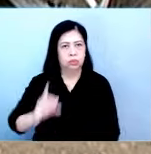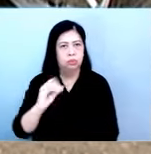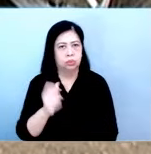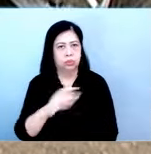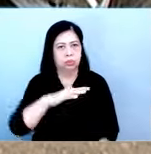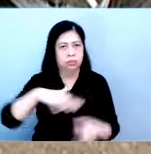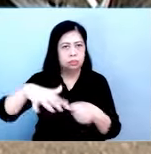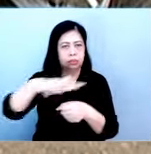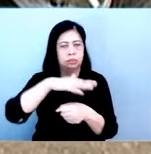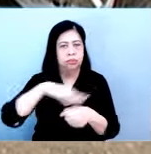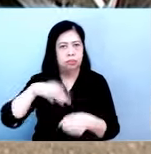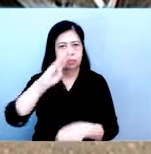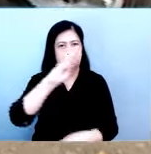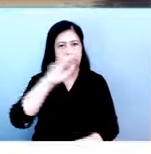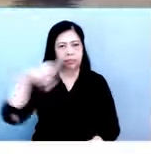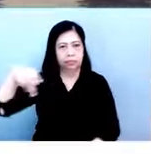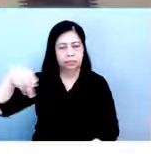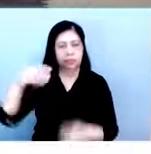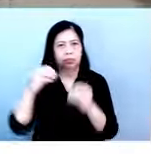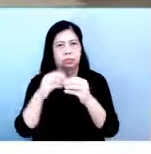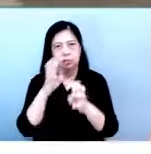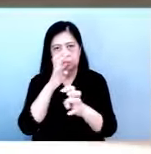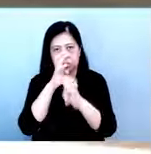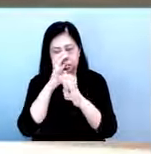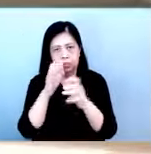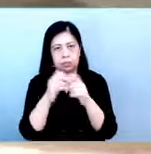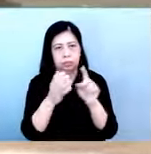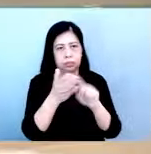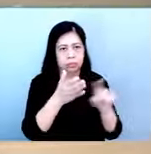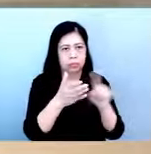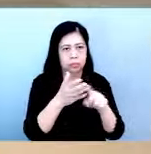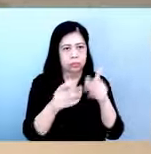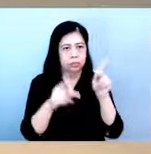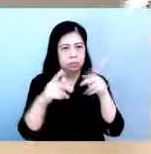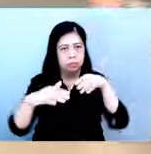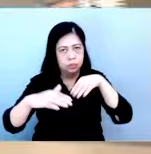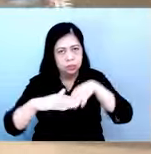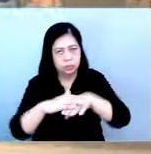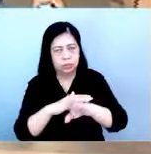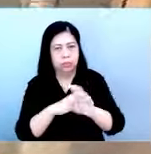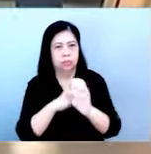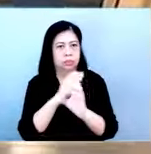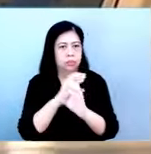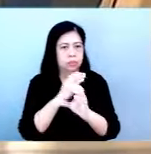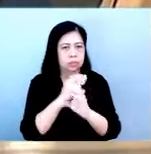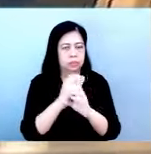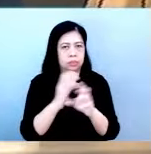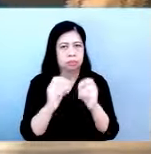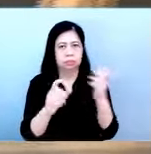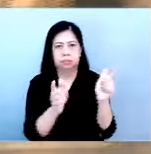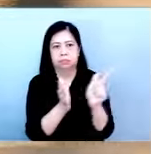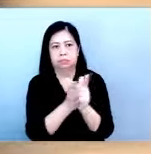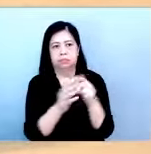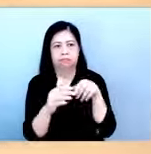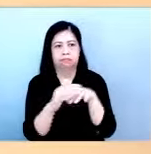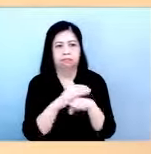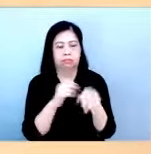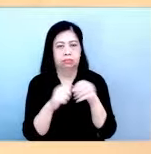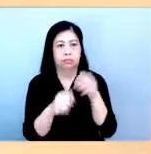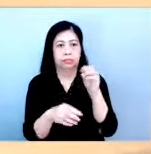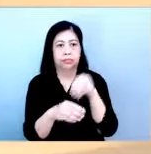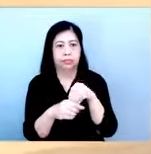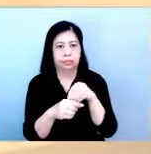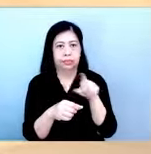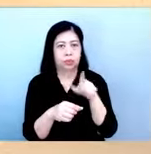ng batasan. Mas mahigpit na rin ang inspeksyon sa mga pumapasok na sasakyan at bawal na munang pumasok sa loob ang